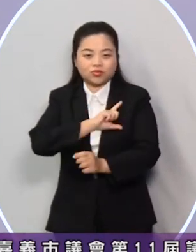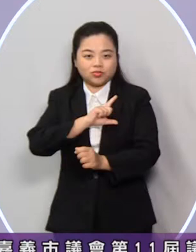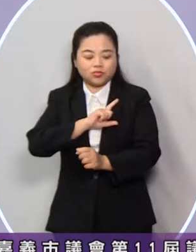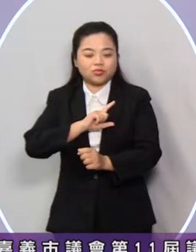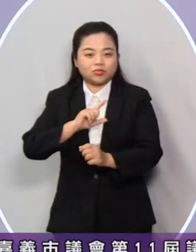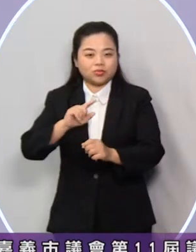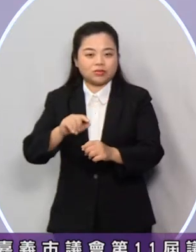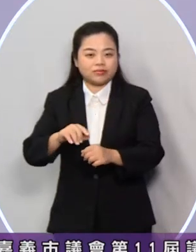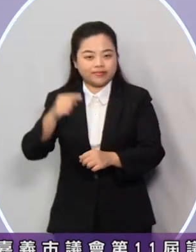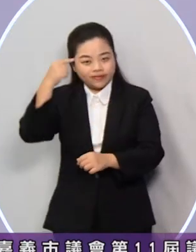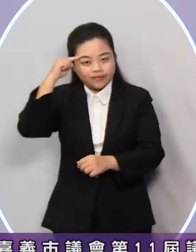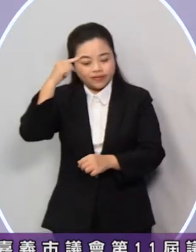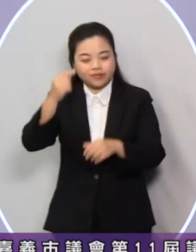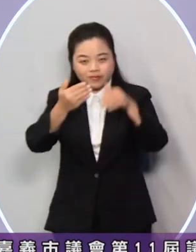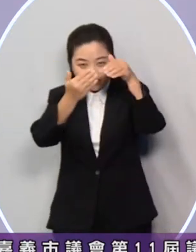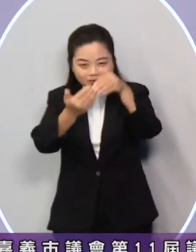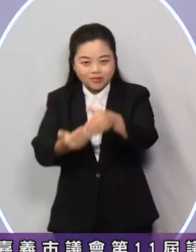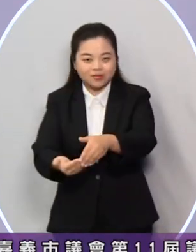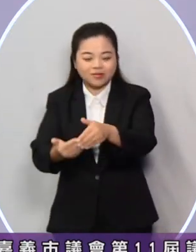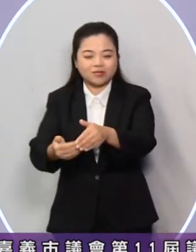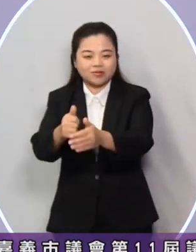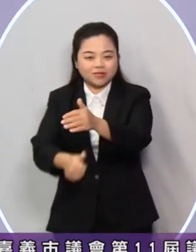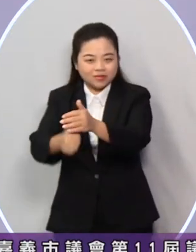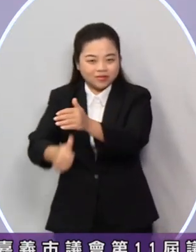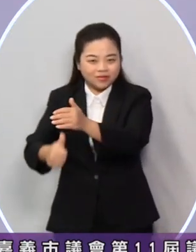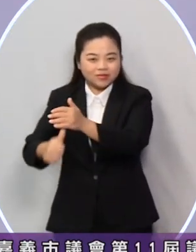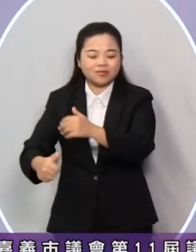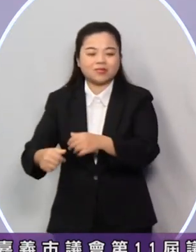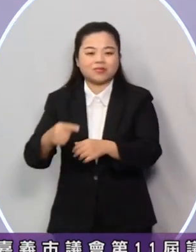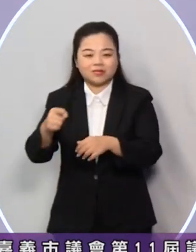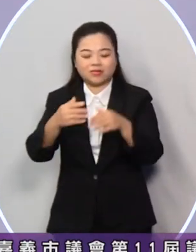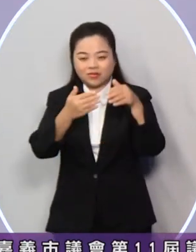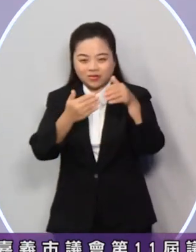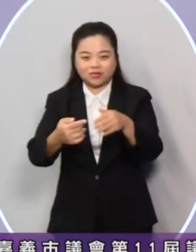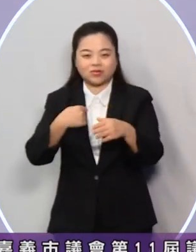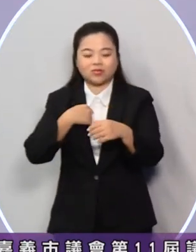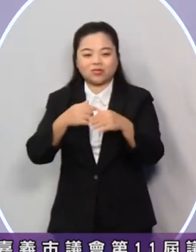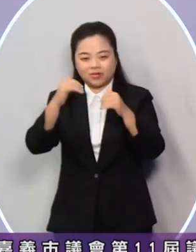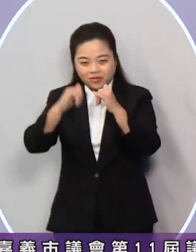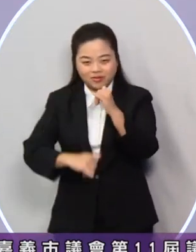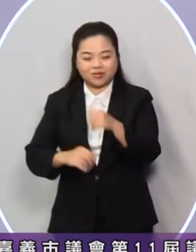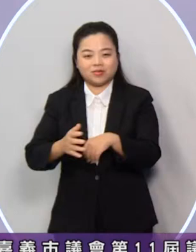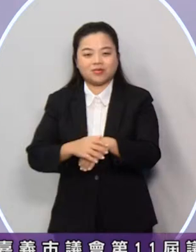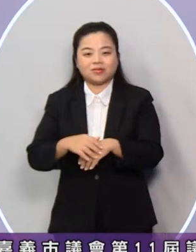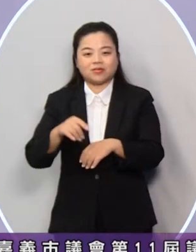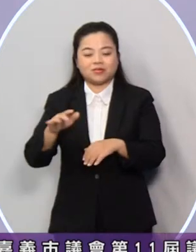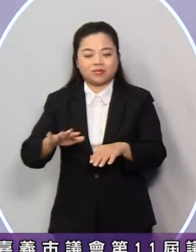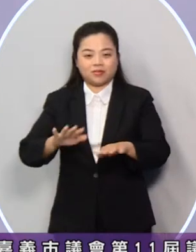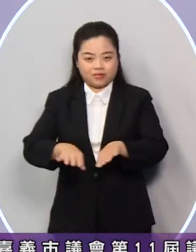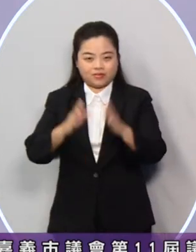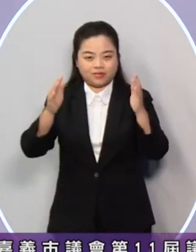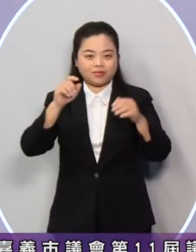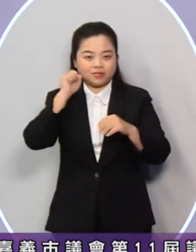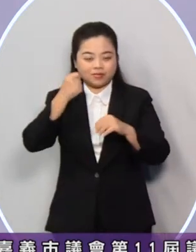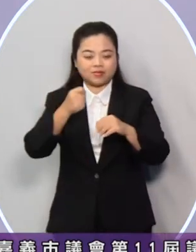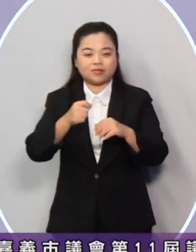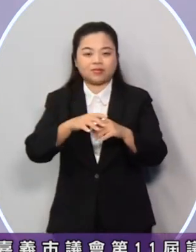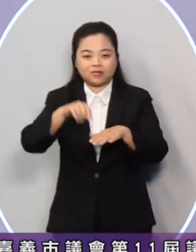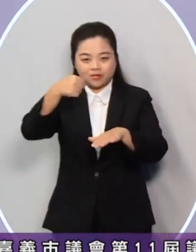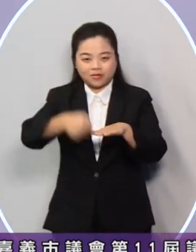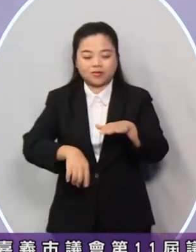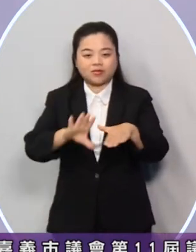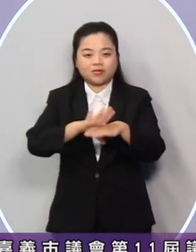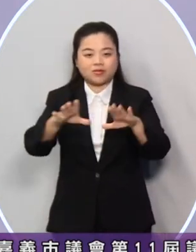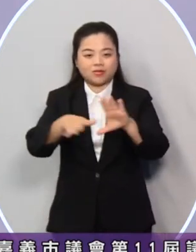步的概念，传宗接代，你传宗，我接代，邀请大家一起来开启真正的嘉义深度文